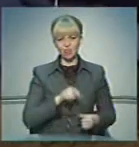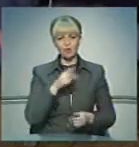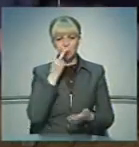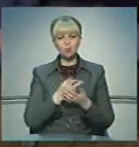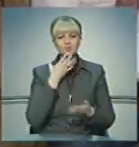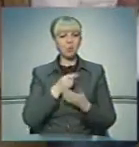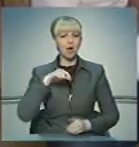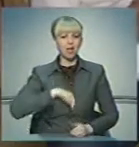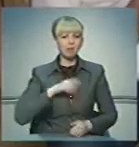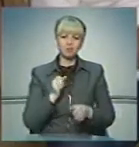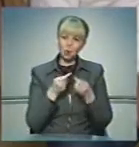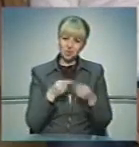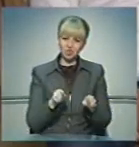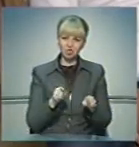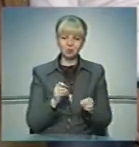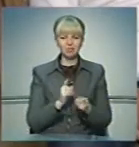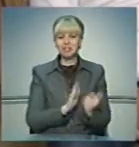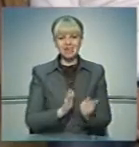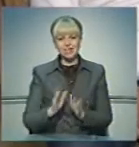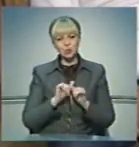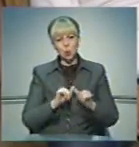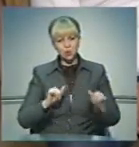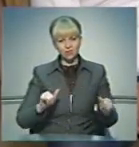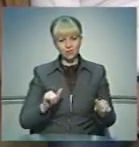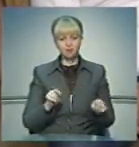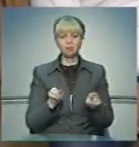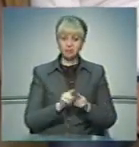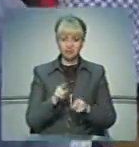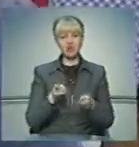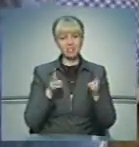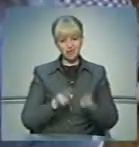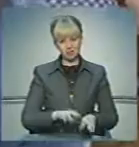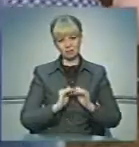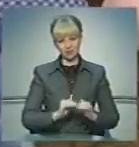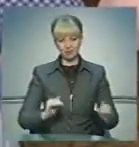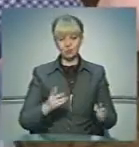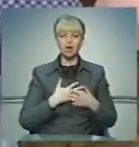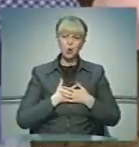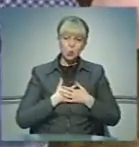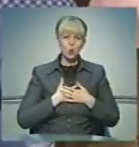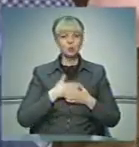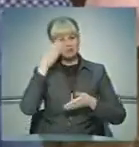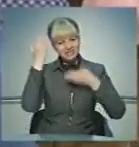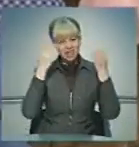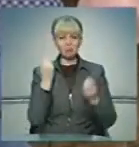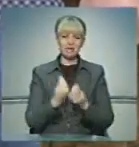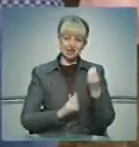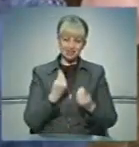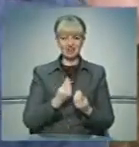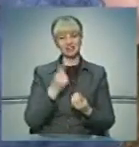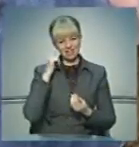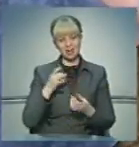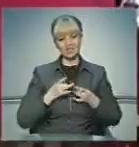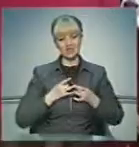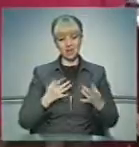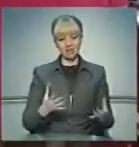проявляють свої емоції по-іншому і нестандартно розвиваються. Та попри це залишаються дітьми, котрі люблять забавки, ігри та, звісно ж,